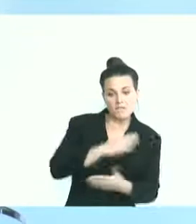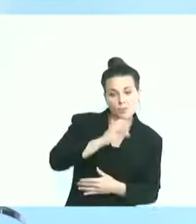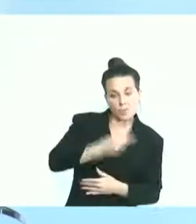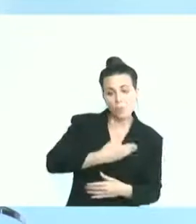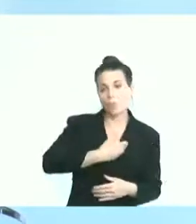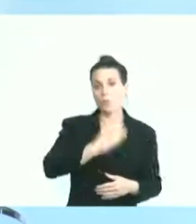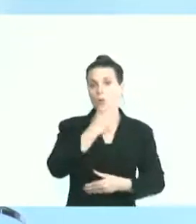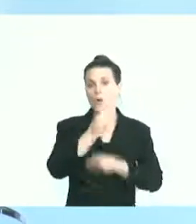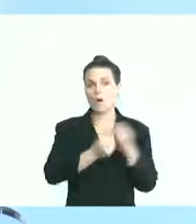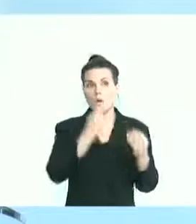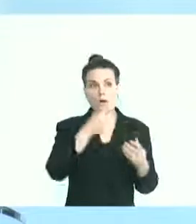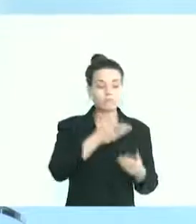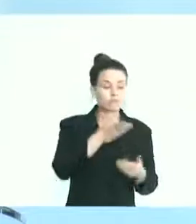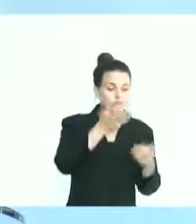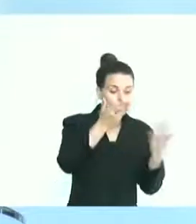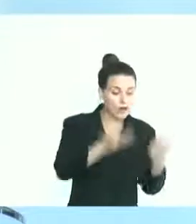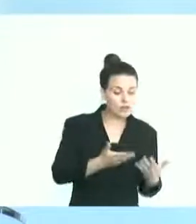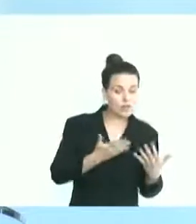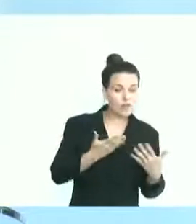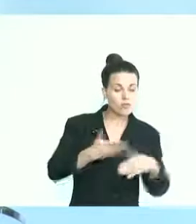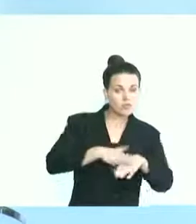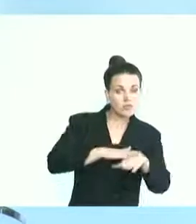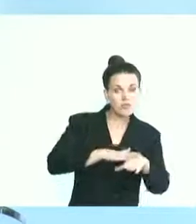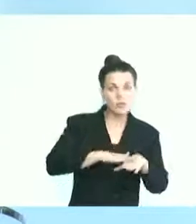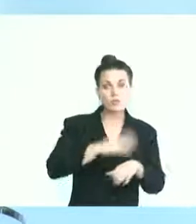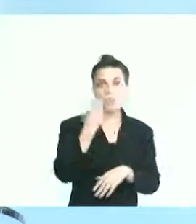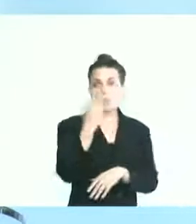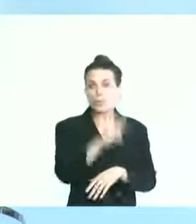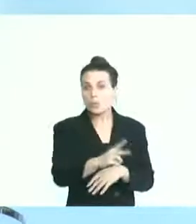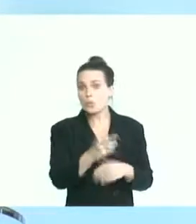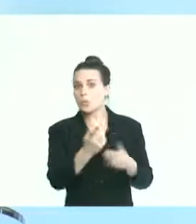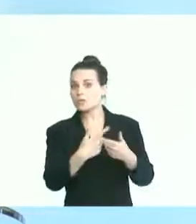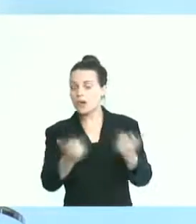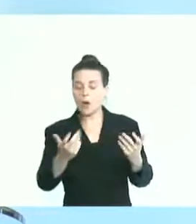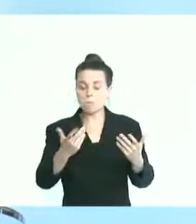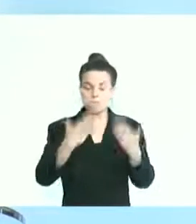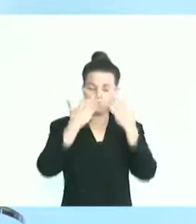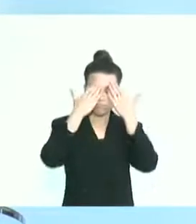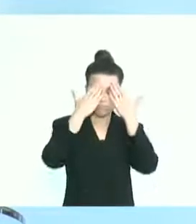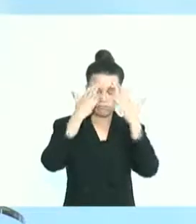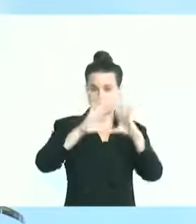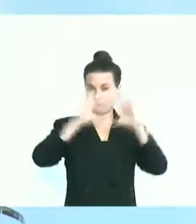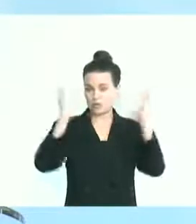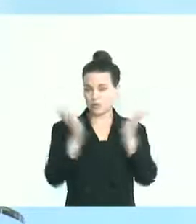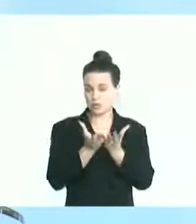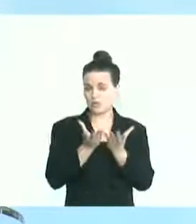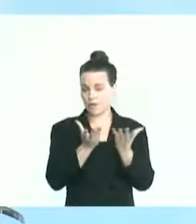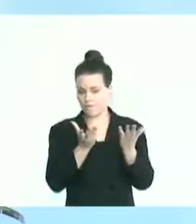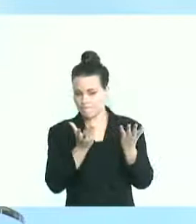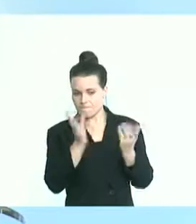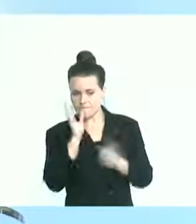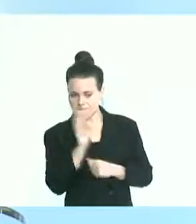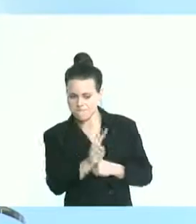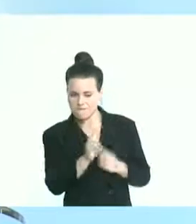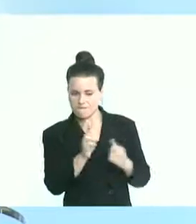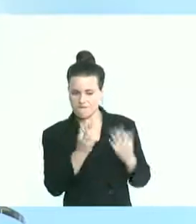juste envie de donner avant de commencer des études ou de redonner parce qu'on a fait des études. On regarde simplement l'envie, la motivation et la volonté